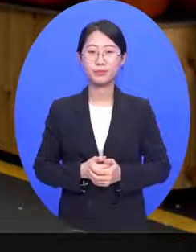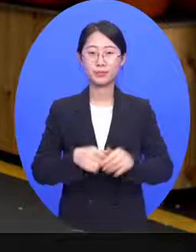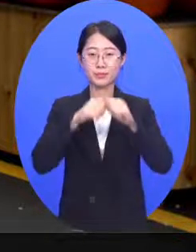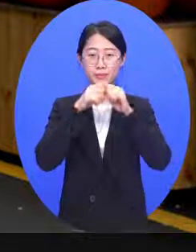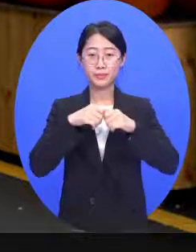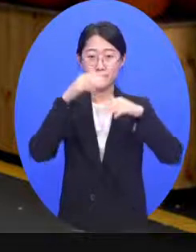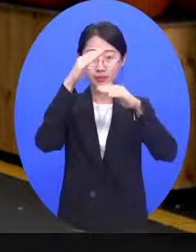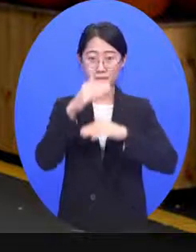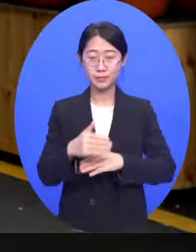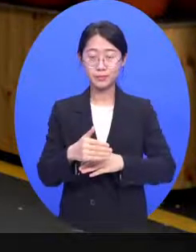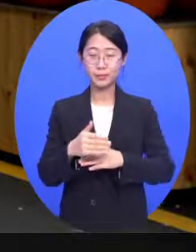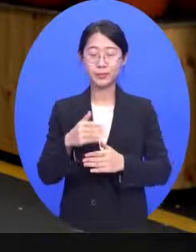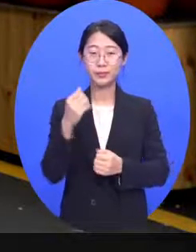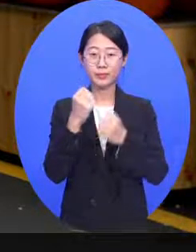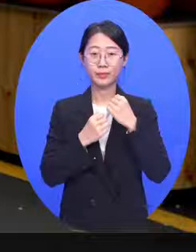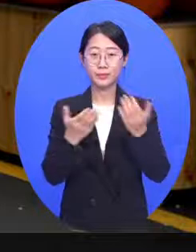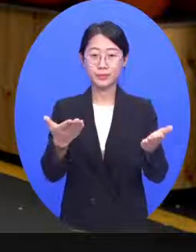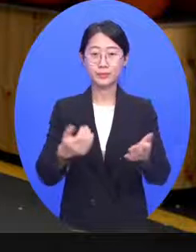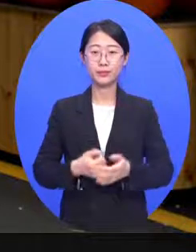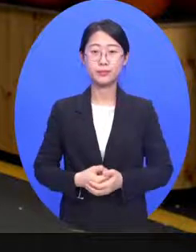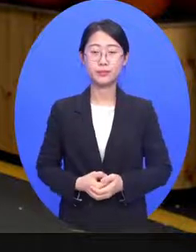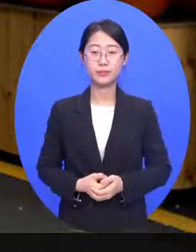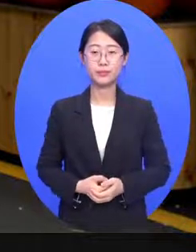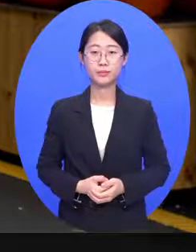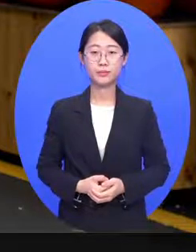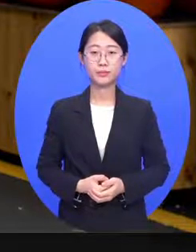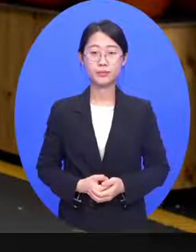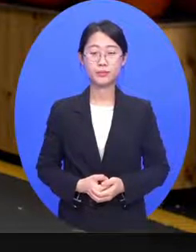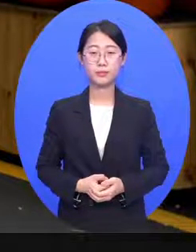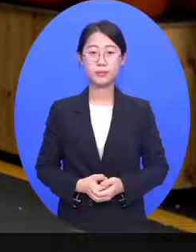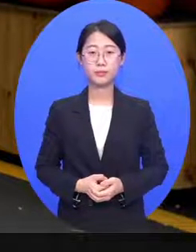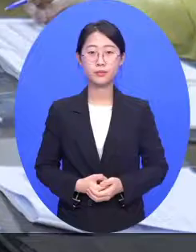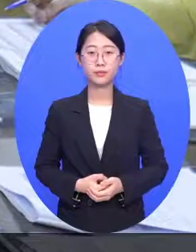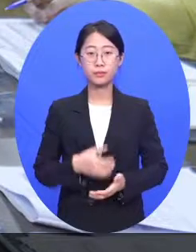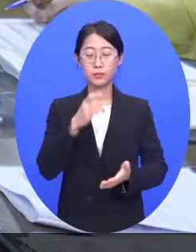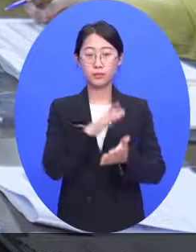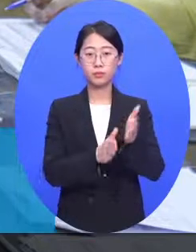있는데요. 자세한 코로나19 대응 관련 소식 전해드립니다.